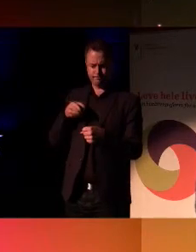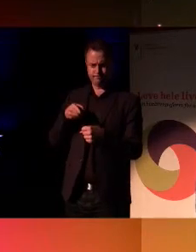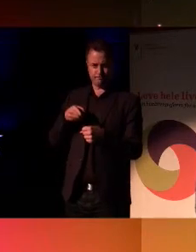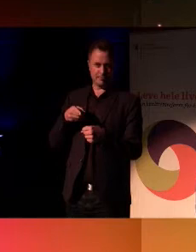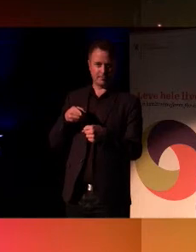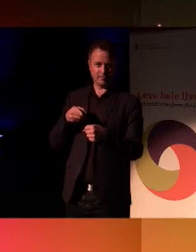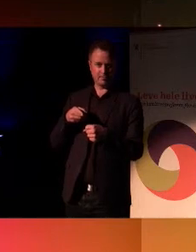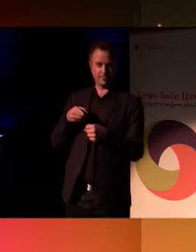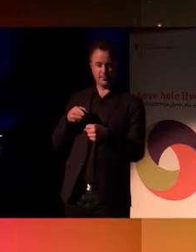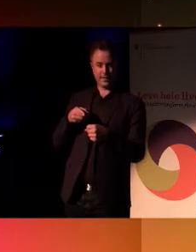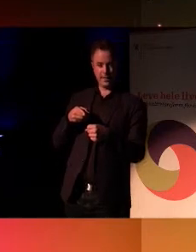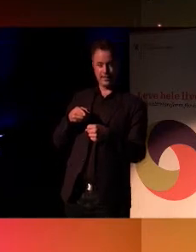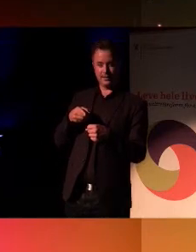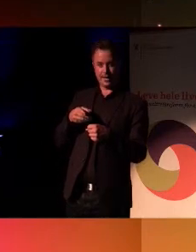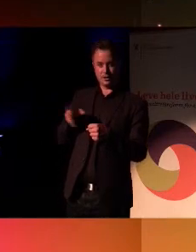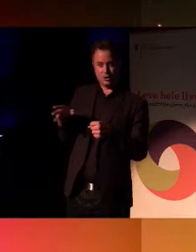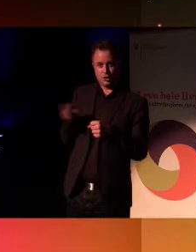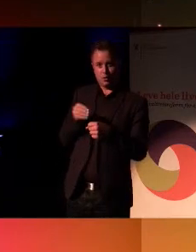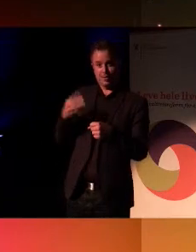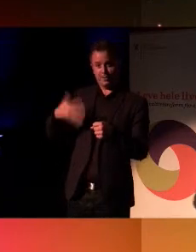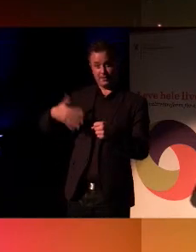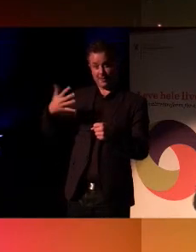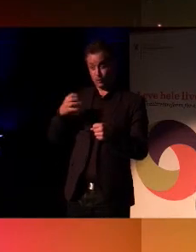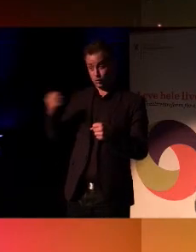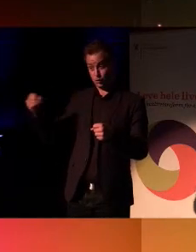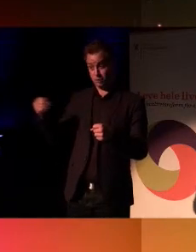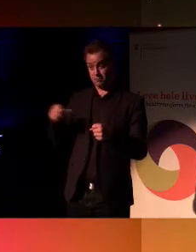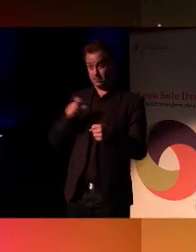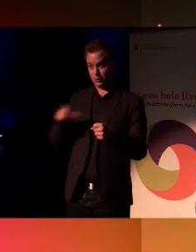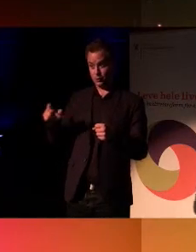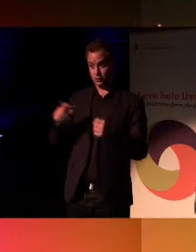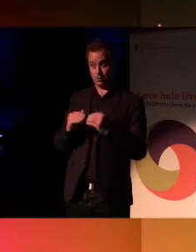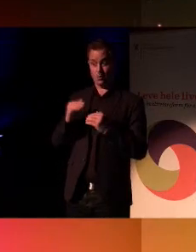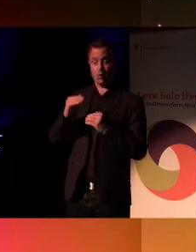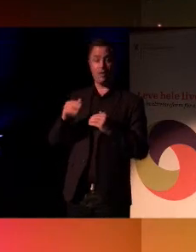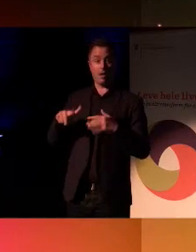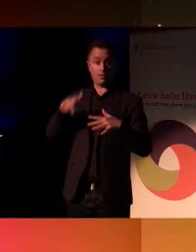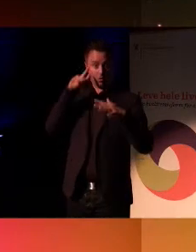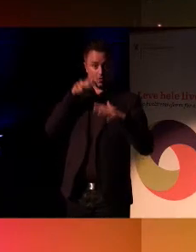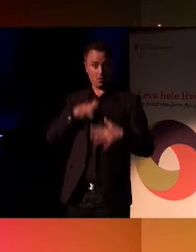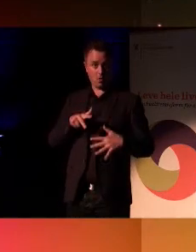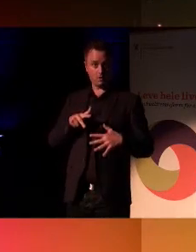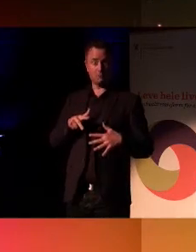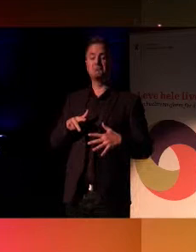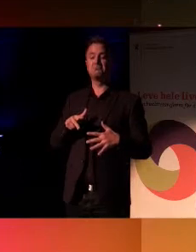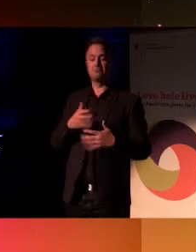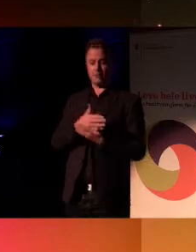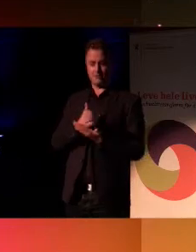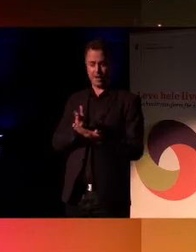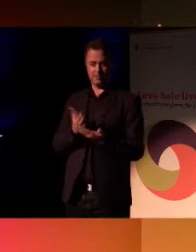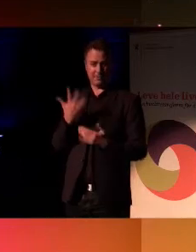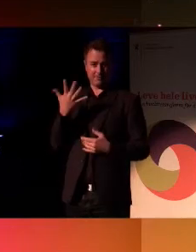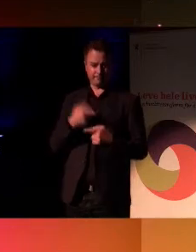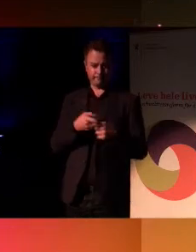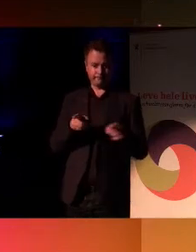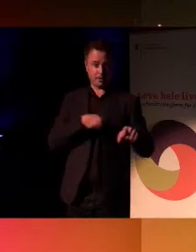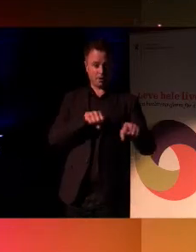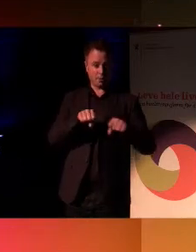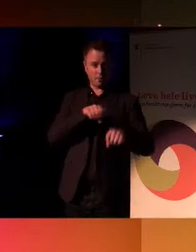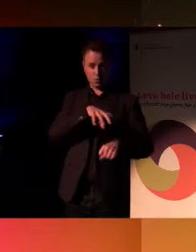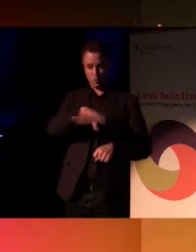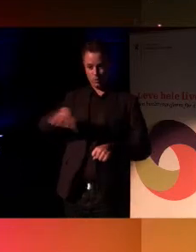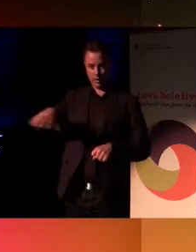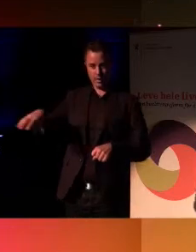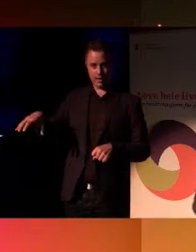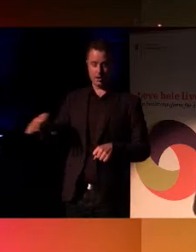55 000 personer over 18 år. Vi er også fordelt på 5 ulike kommuner, og har både by